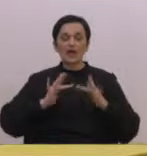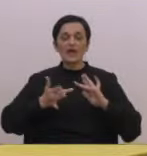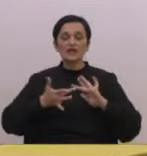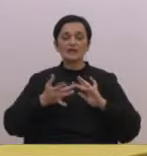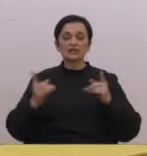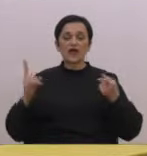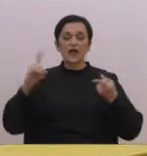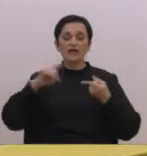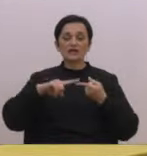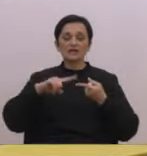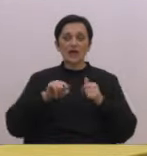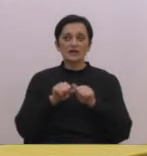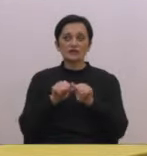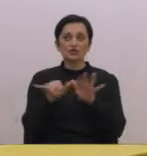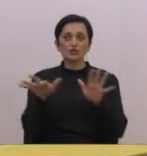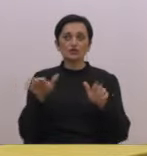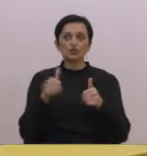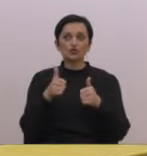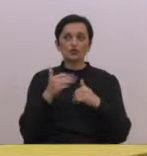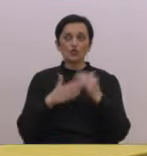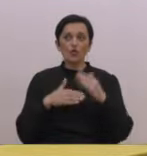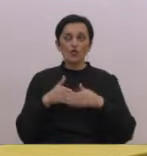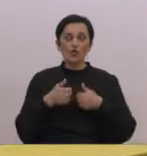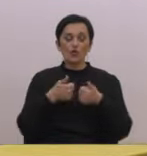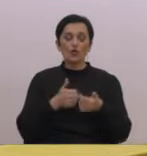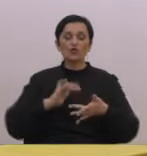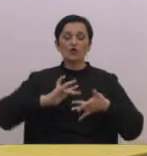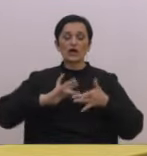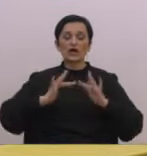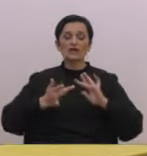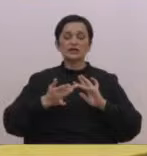ინტერნეტიზაციაზე, როგორ შეუწყობს ინტერნეტიზაცია